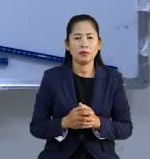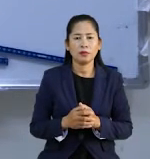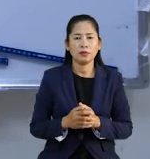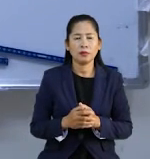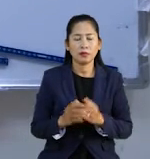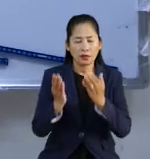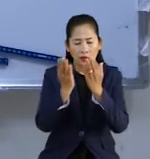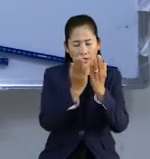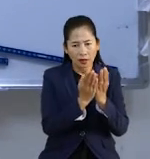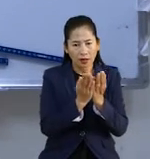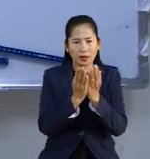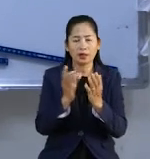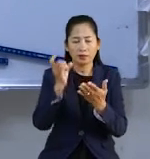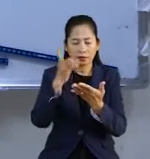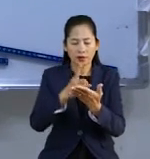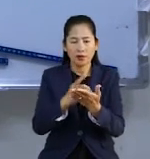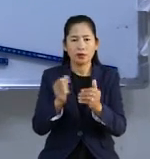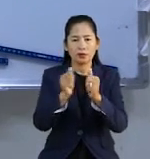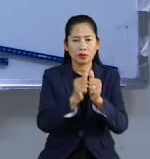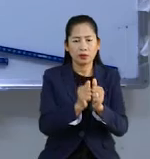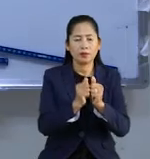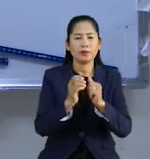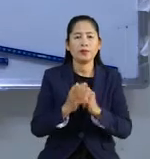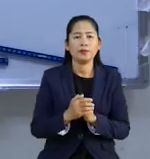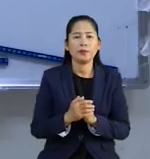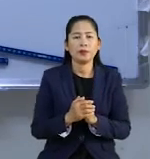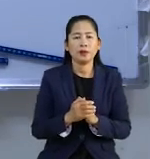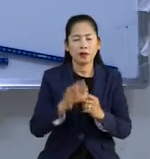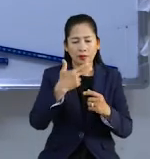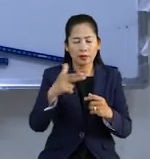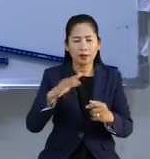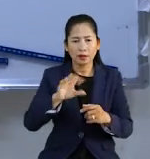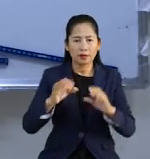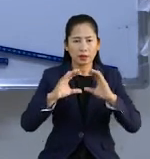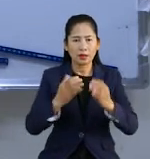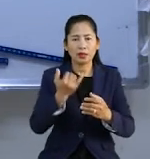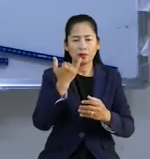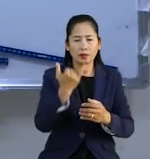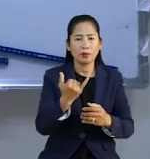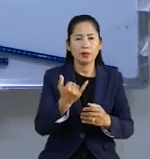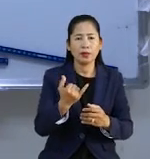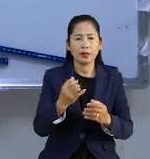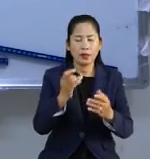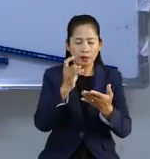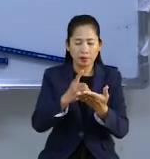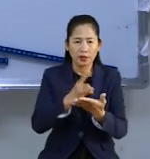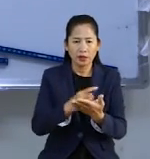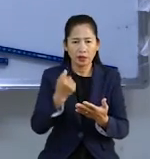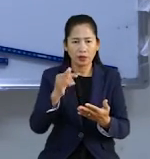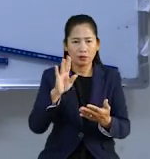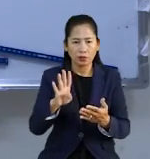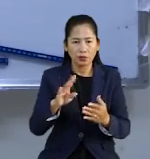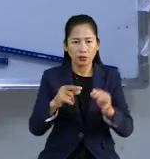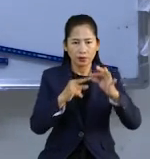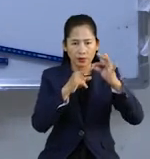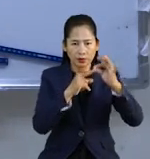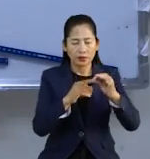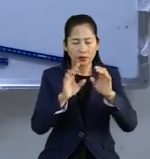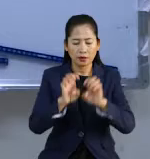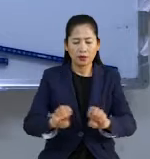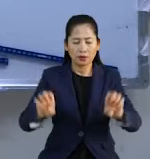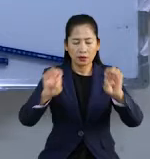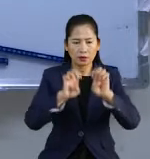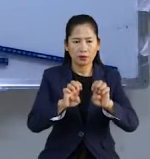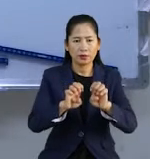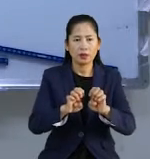บาดก่อนอ่านจำนองเจียงเมเรียนจำมวยเราครูบันเต็กบาดเพี้ยซาขมายนาตีประมวยเมเรียนตีบุญประยายในธรรม